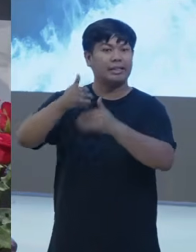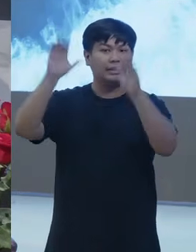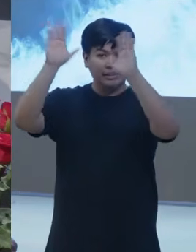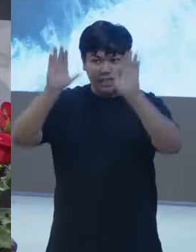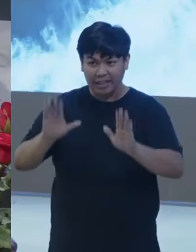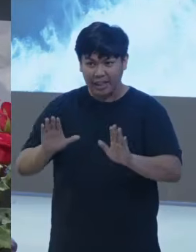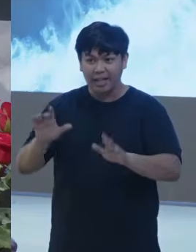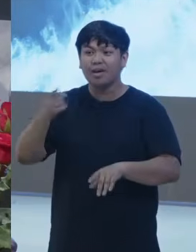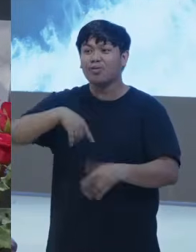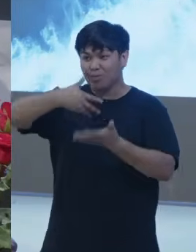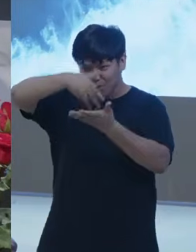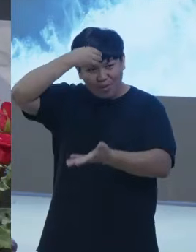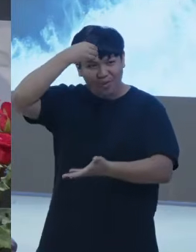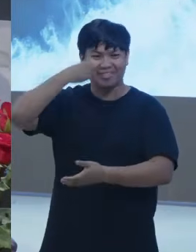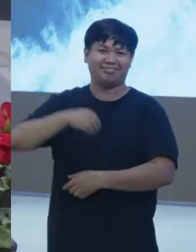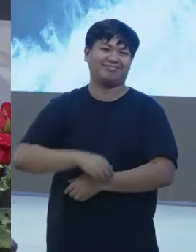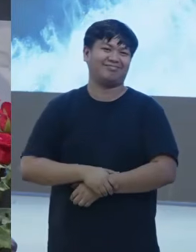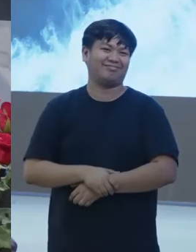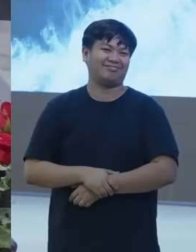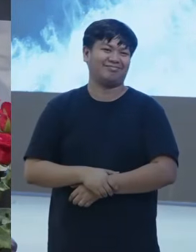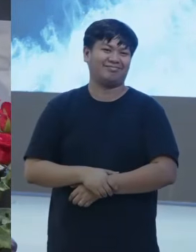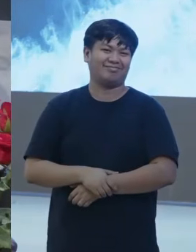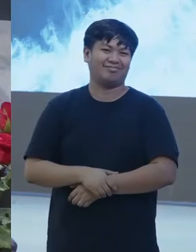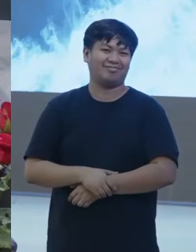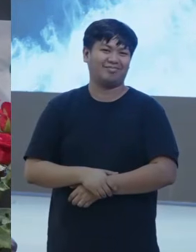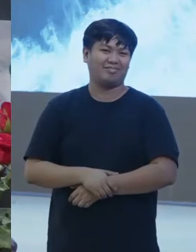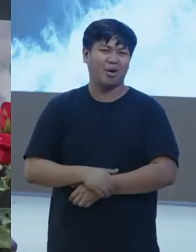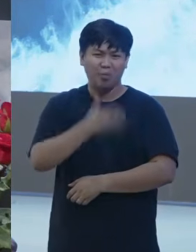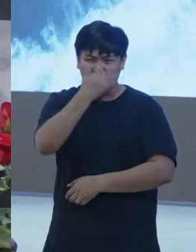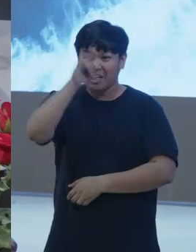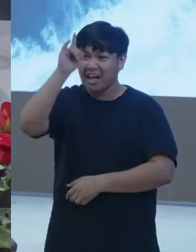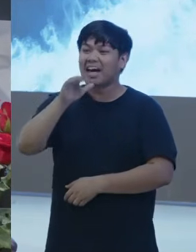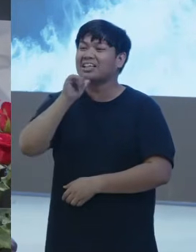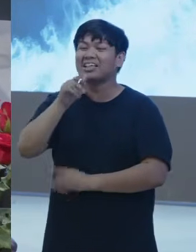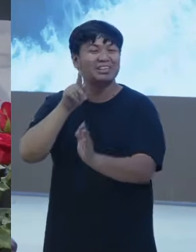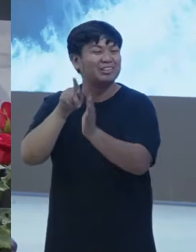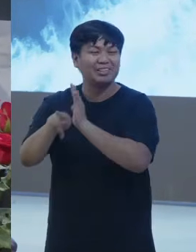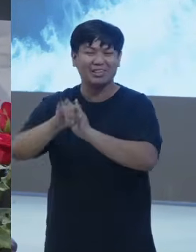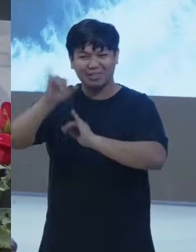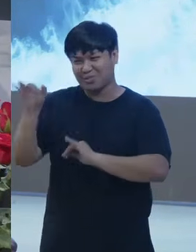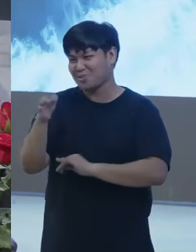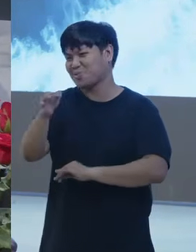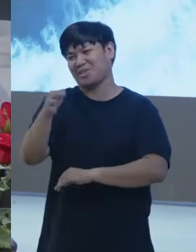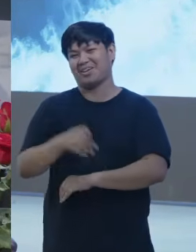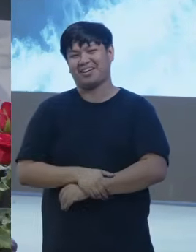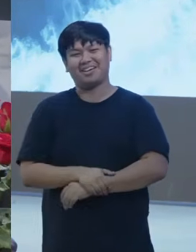No? Next Sunday, makikita niyo. No?